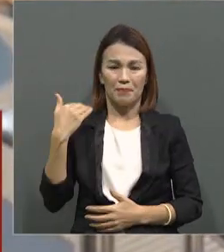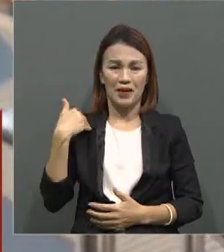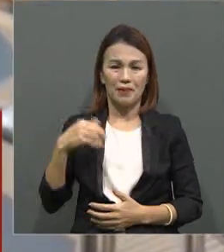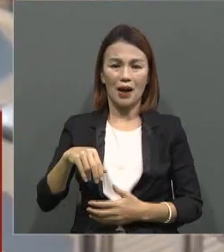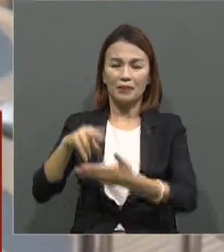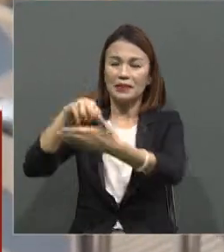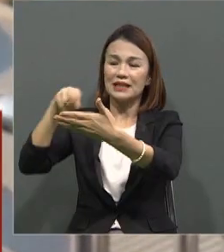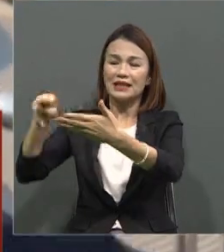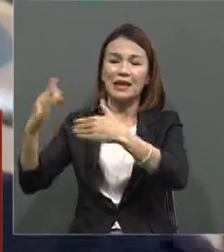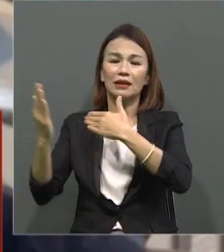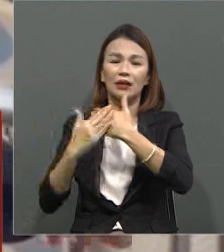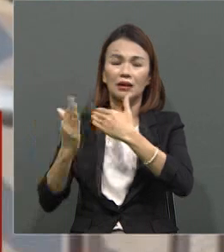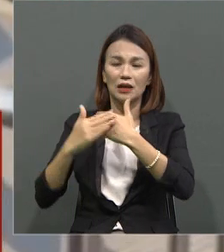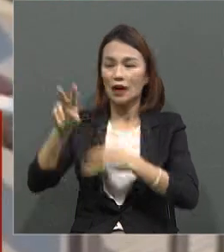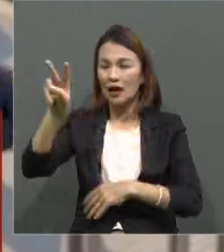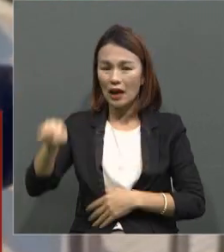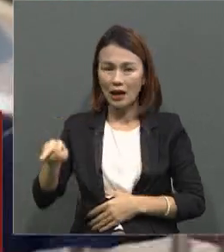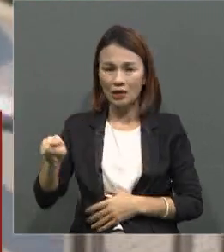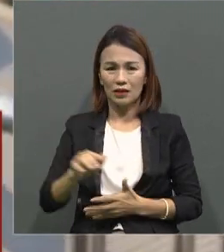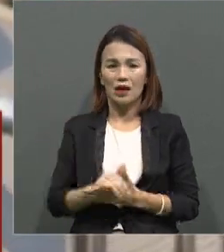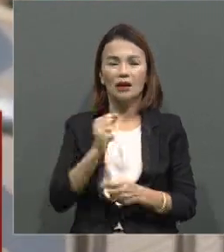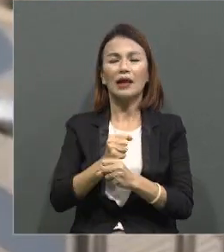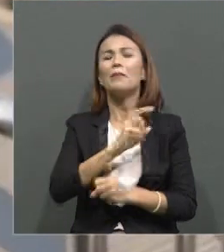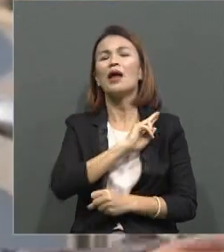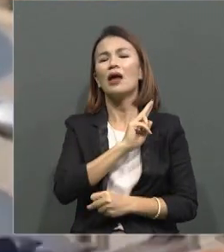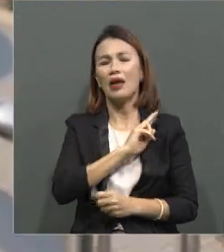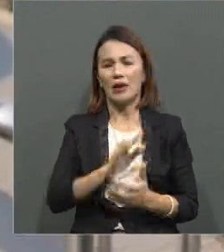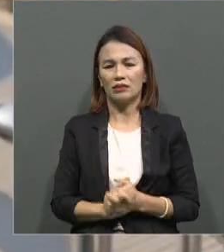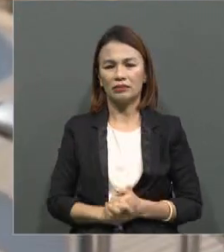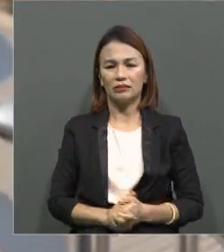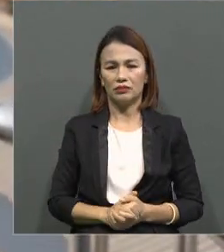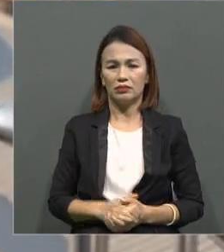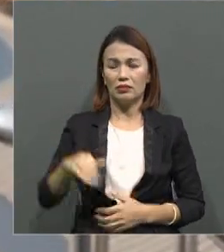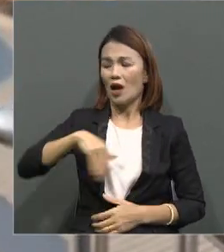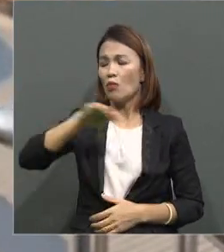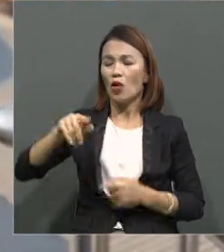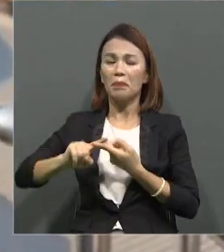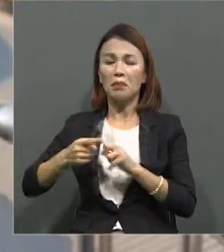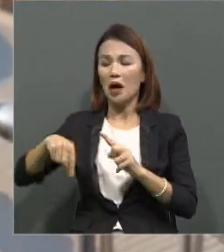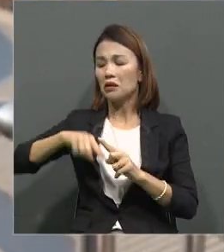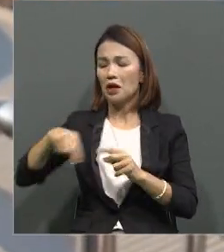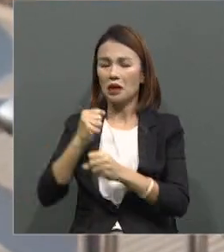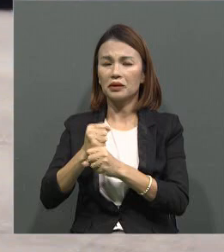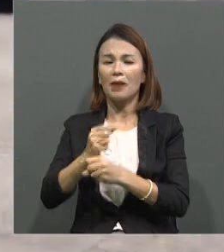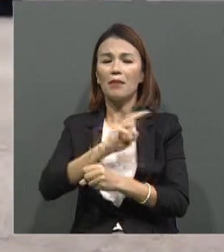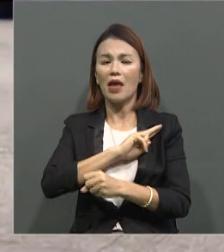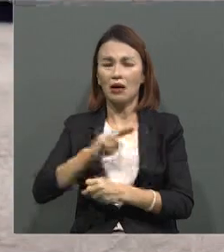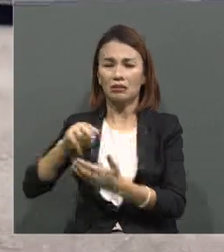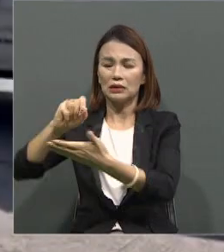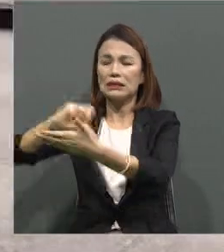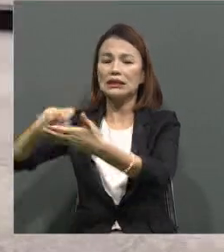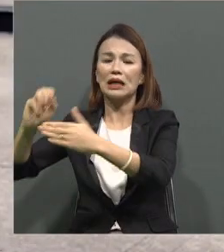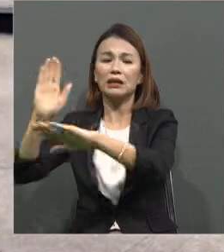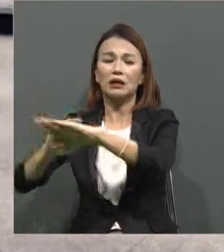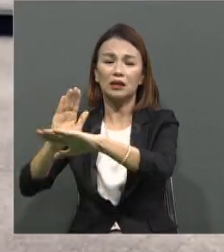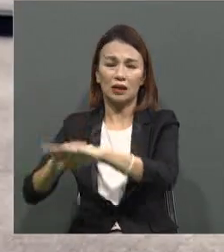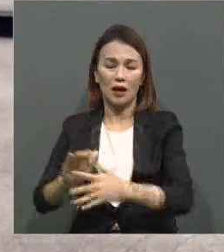แจ้งเตือนไว้ก็คือทำขึ้นเองอ่ะก็ผมทำขึ้นมาเองขณะ